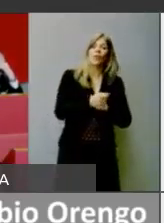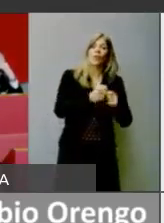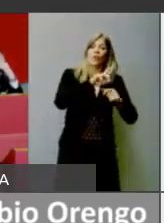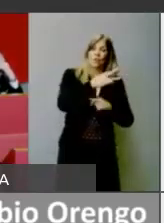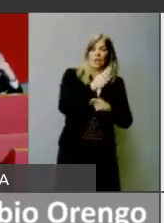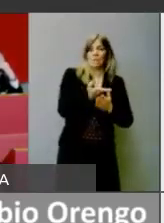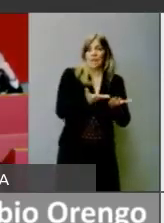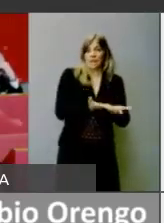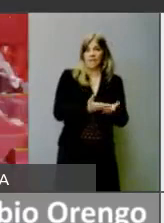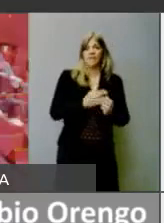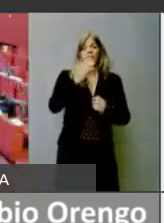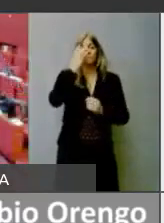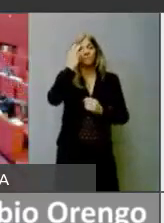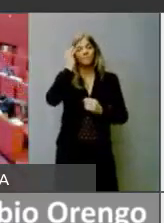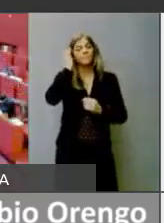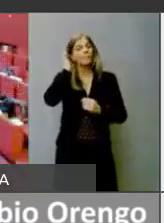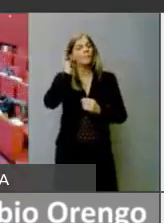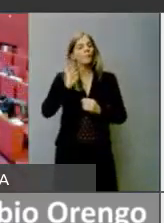Grazie.